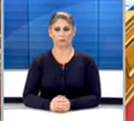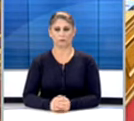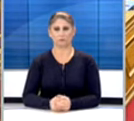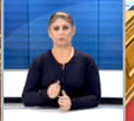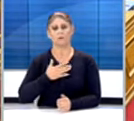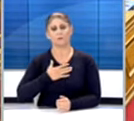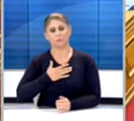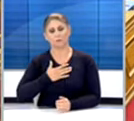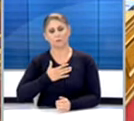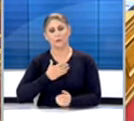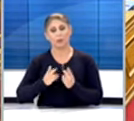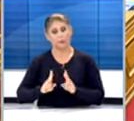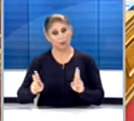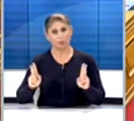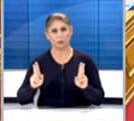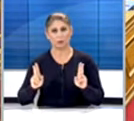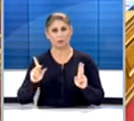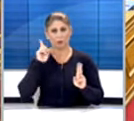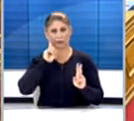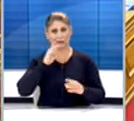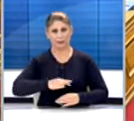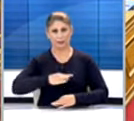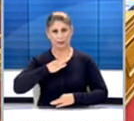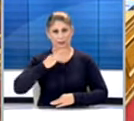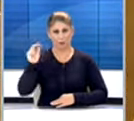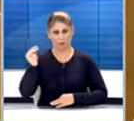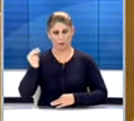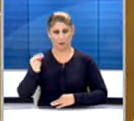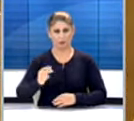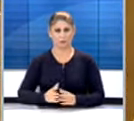Επιτρέψτε μου, κυρίες και κύριοι βουλευτές,